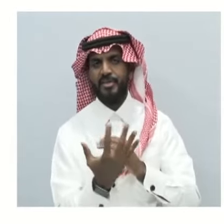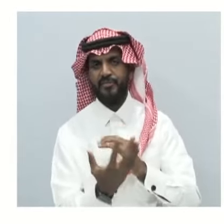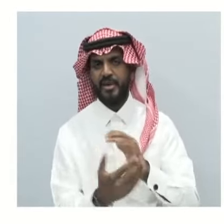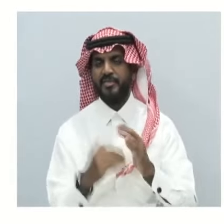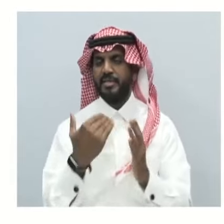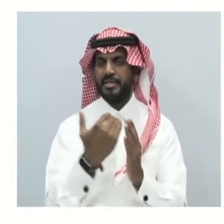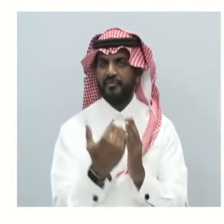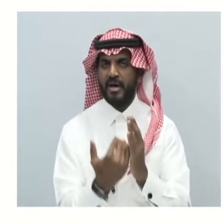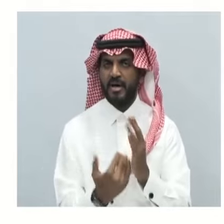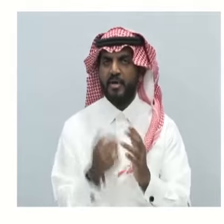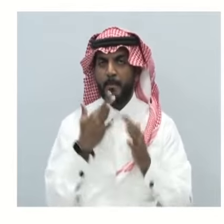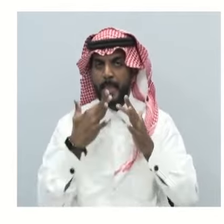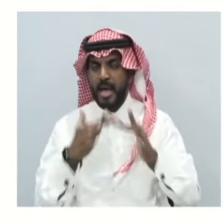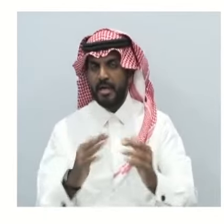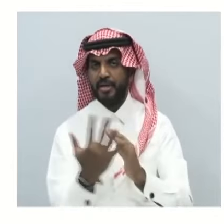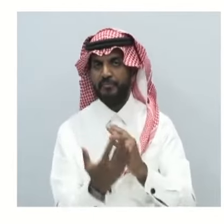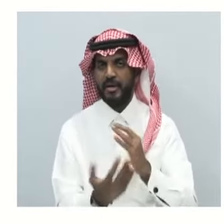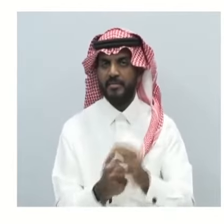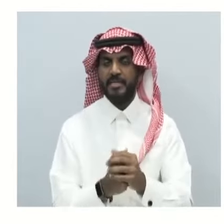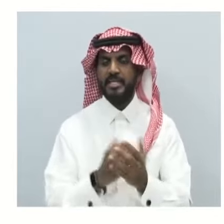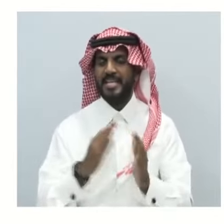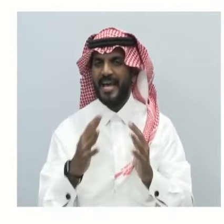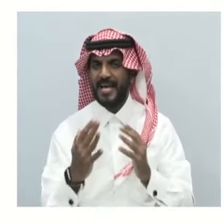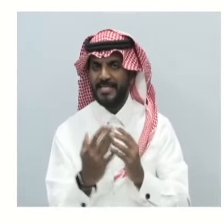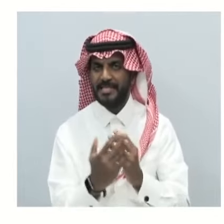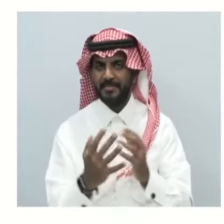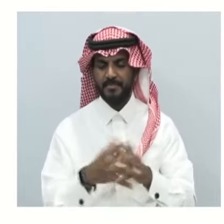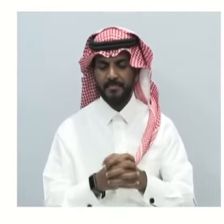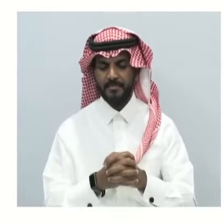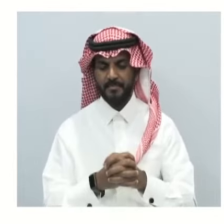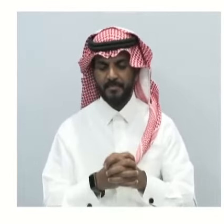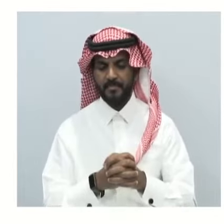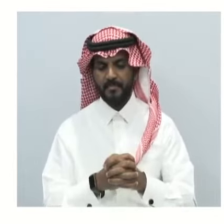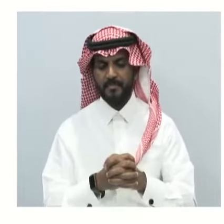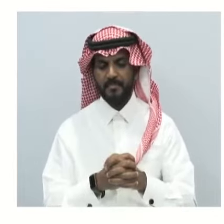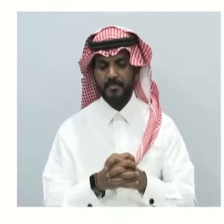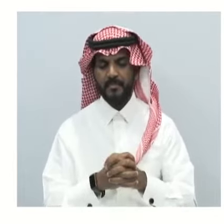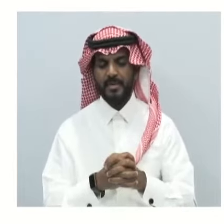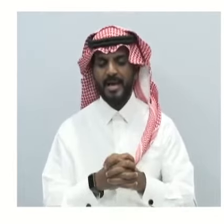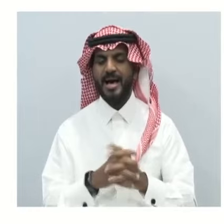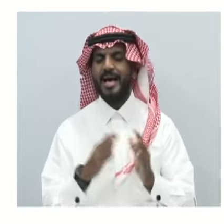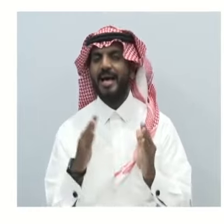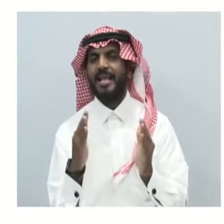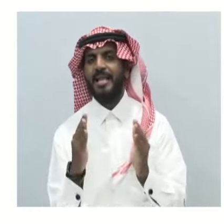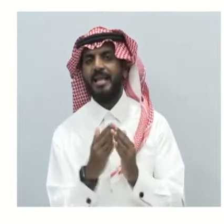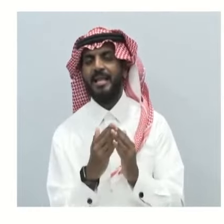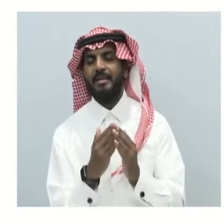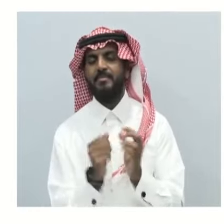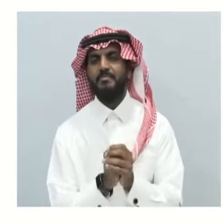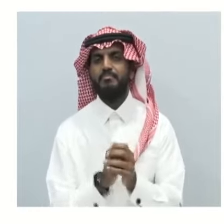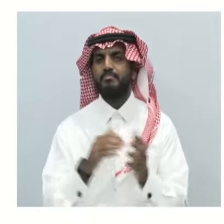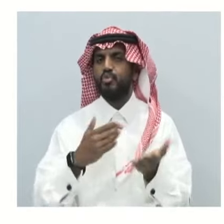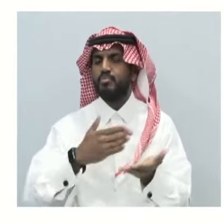وبالتالي ينحسر الجزر في هذه المناطق مثلا ويكون اقل مساحه